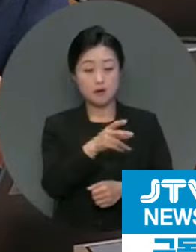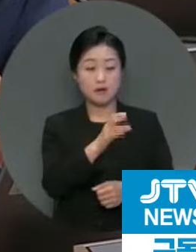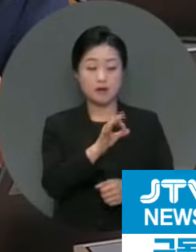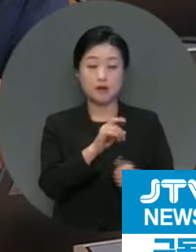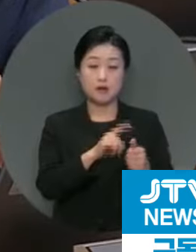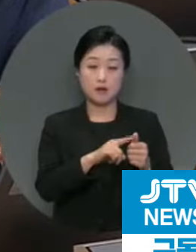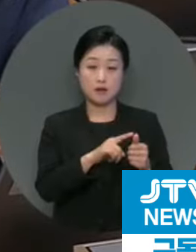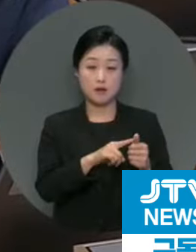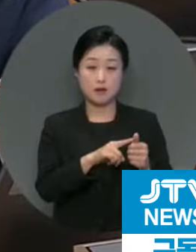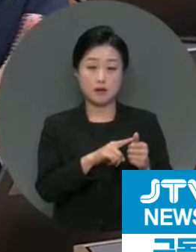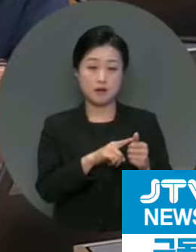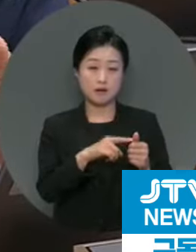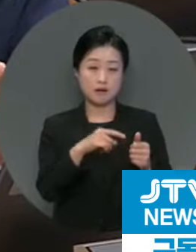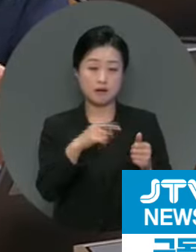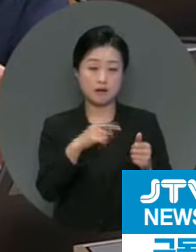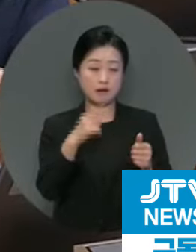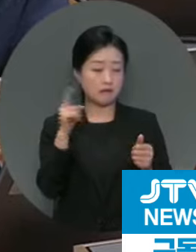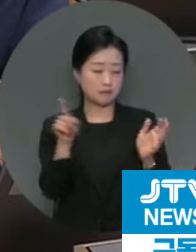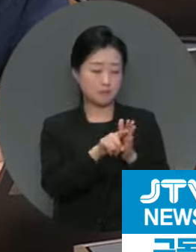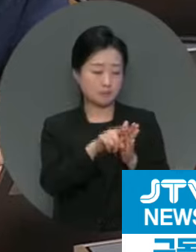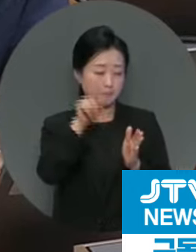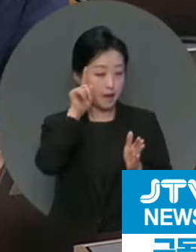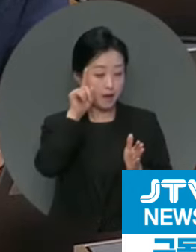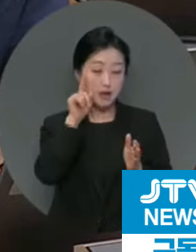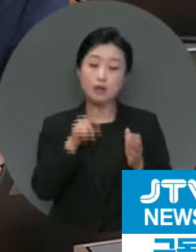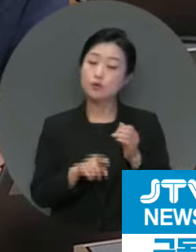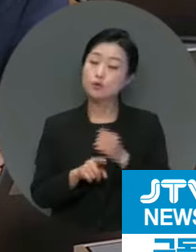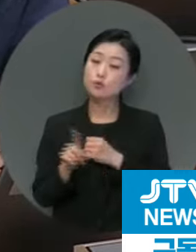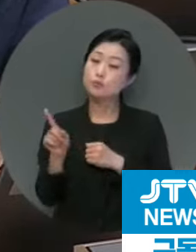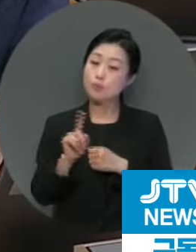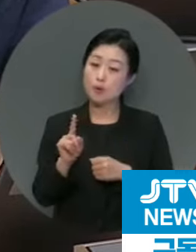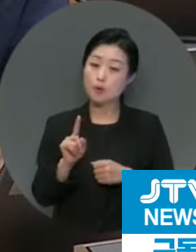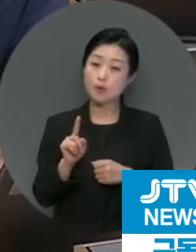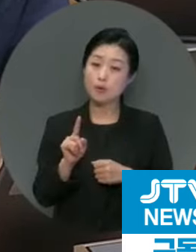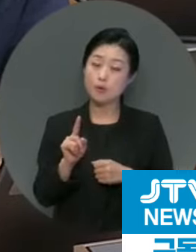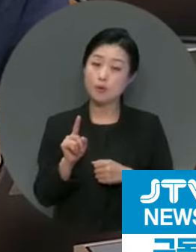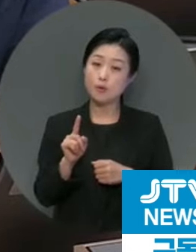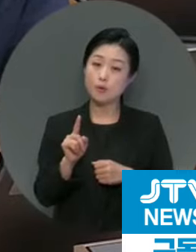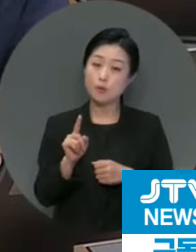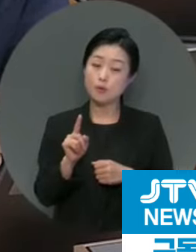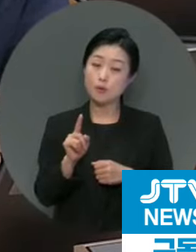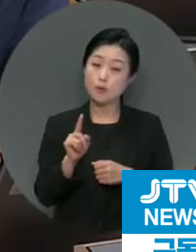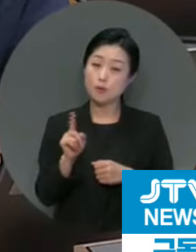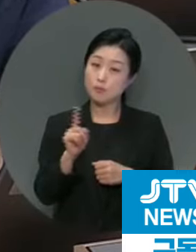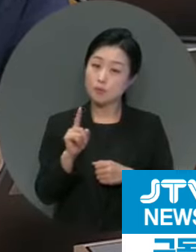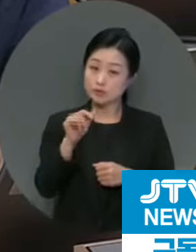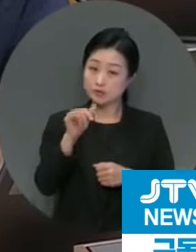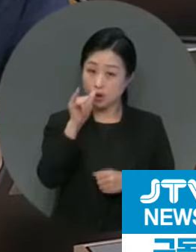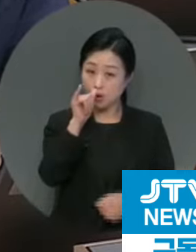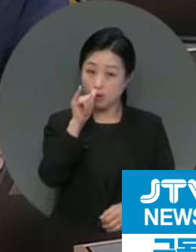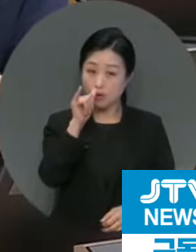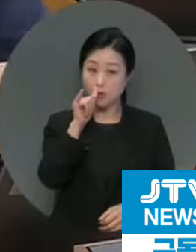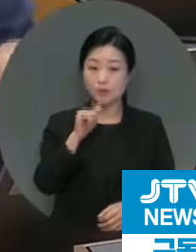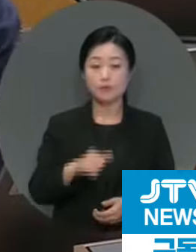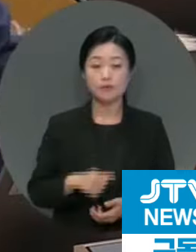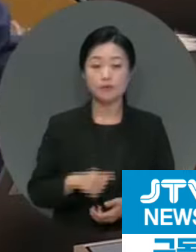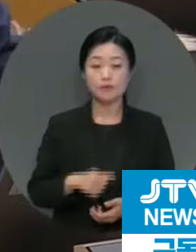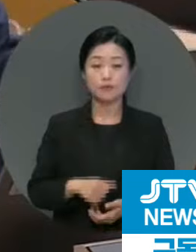이렇게 푹 빠졌다고 할까요? 완전히 이렇게 신뢰하게 된 이유가 혹시 뭐 추측되는 바가